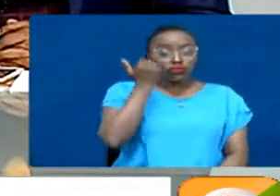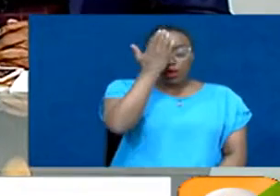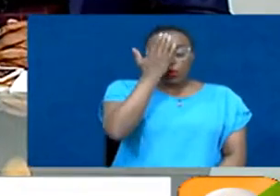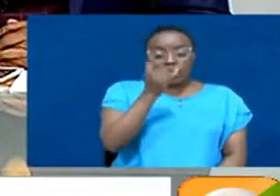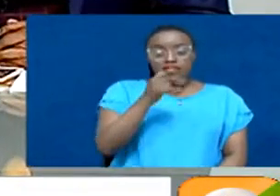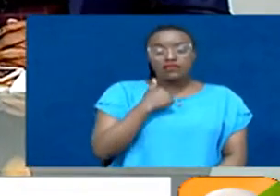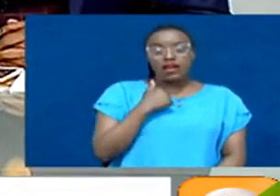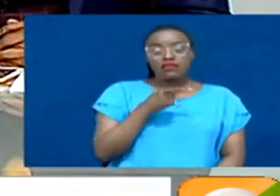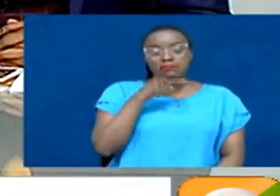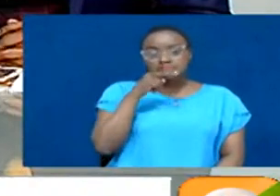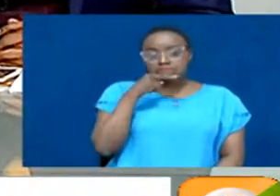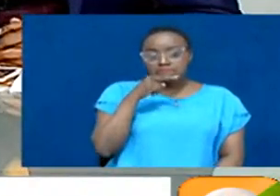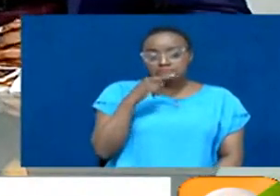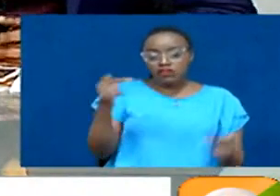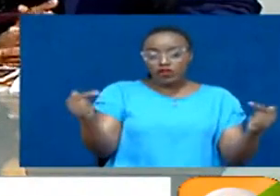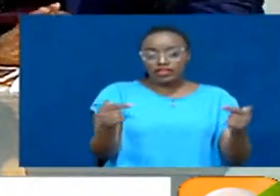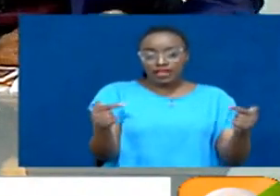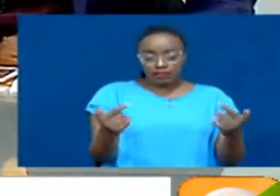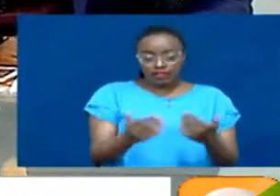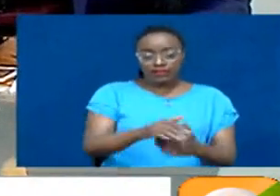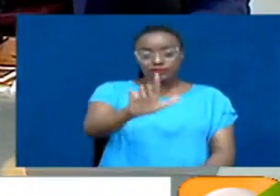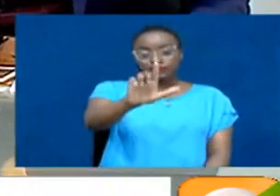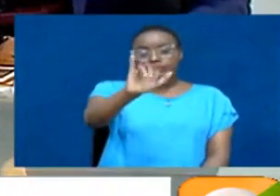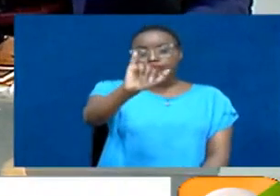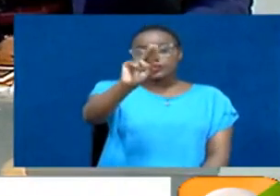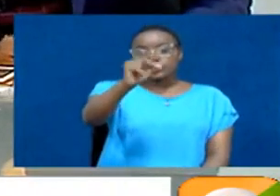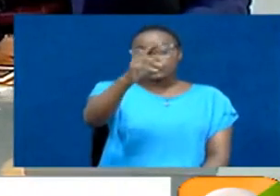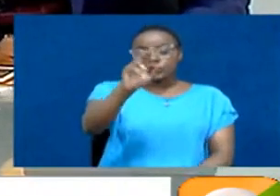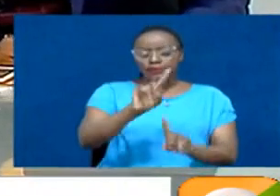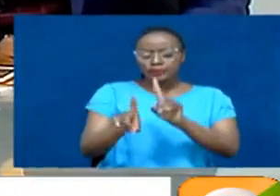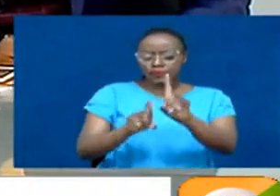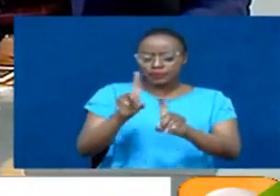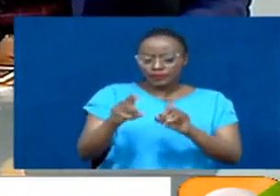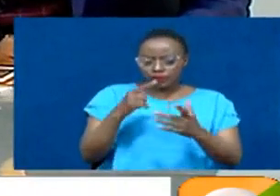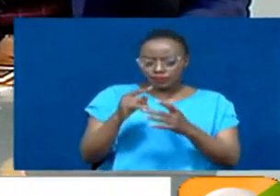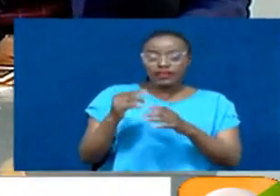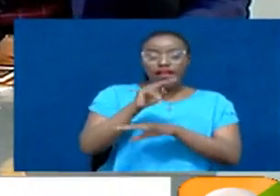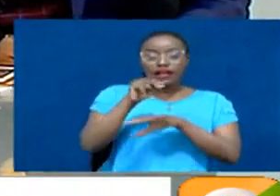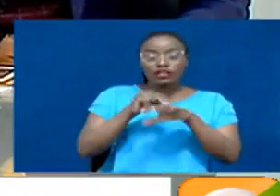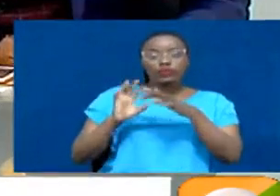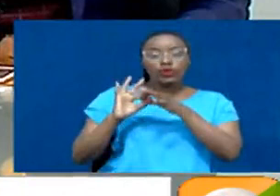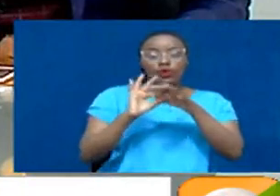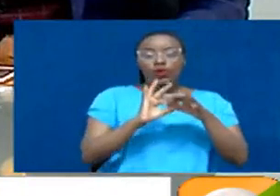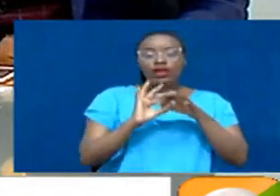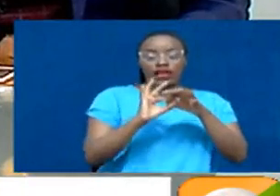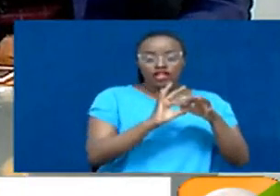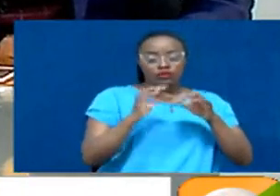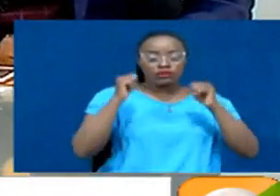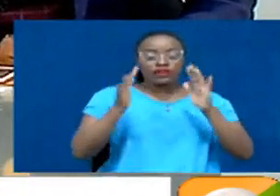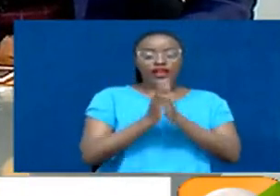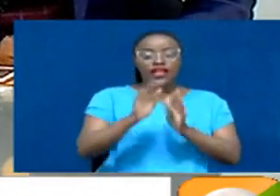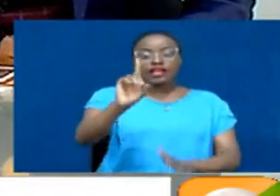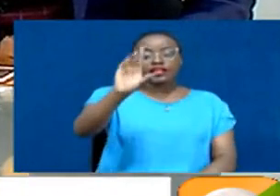kwa tuhuma za kutoa matamshi ya uchochezi. Na Linturi amehojiwa na maafisa wa tume ya uwiano na utanagamano wa kitaifa na wale wa